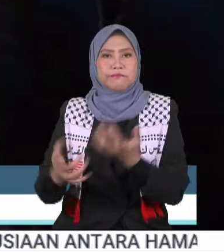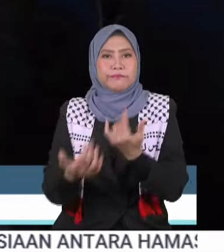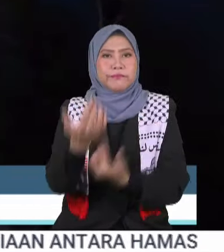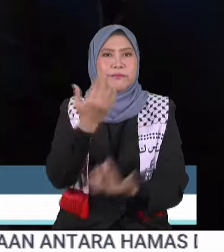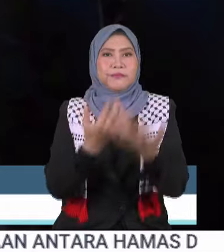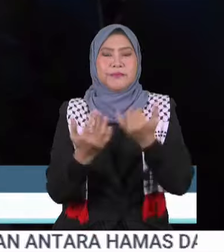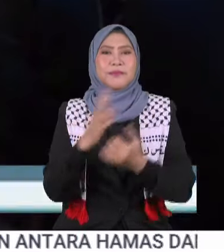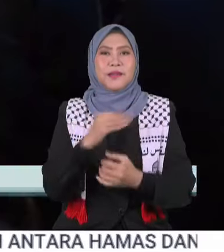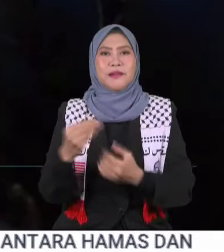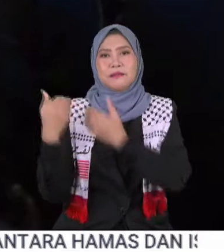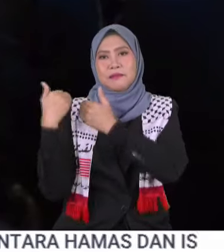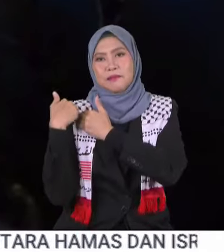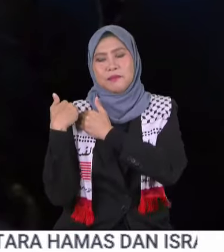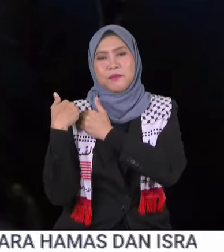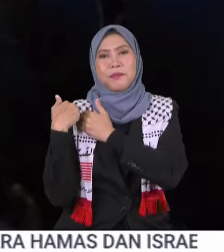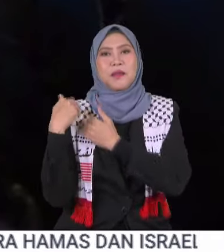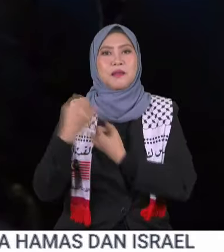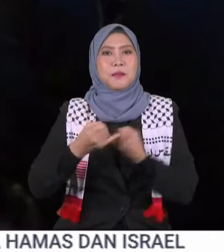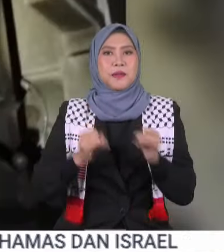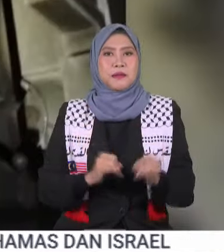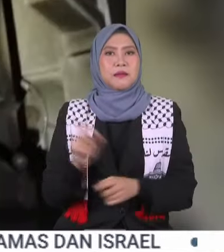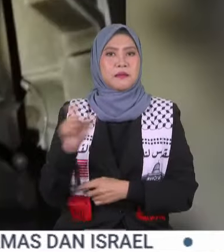pihak Majlis agama Islam